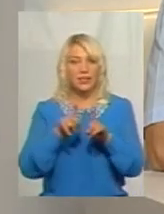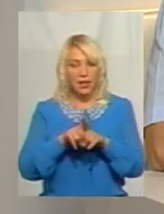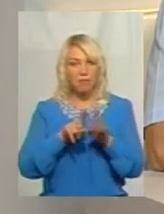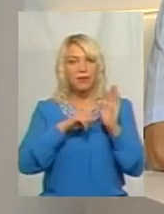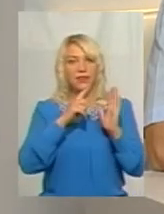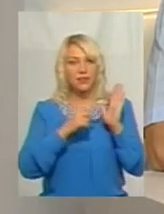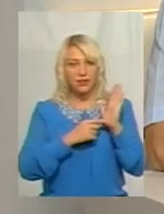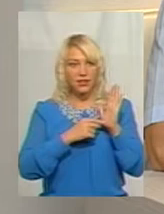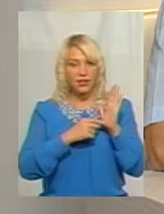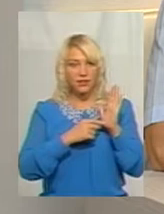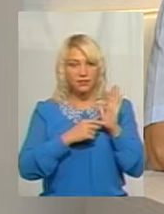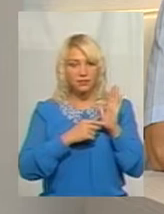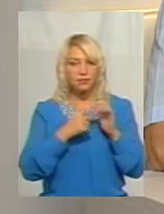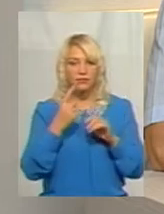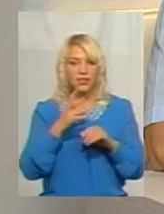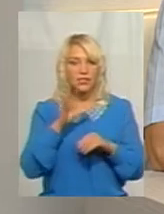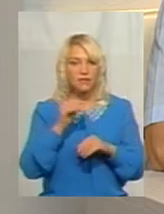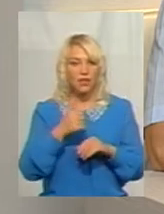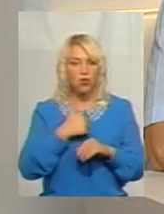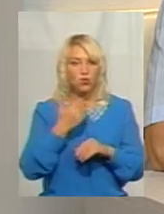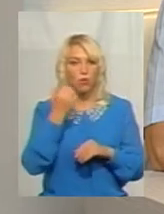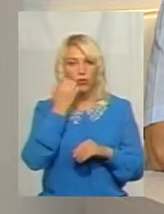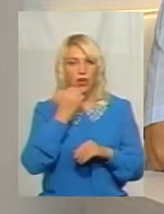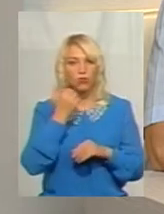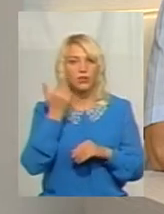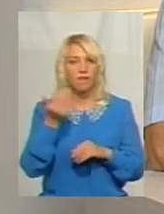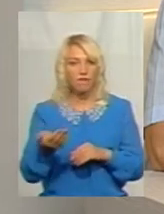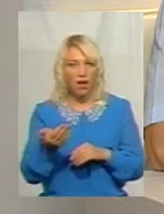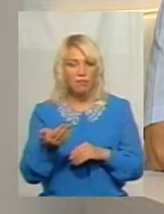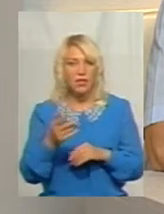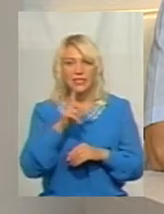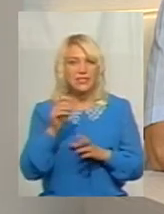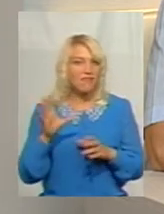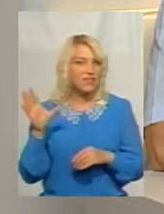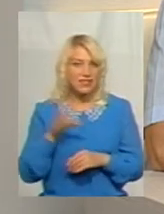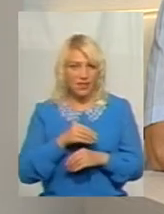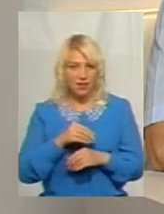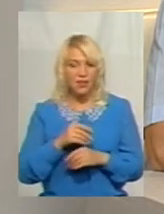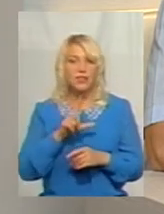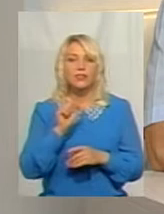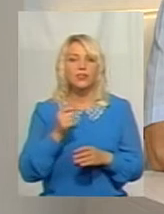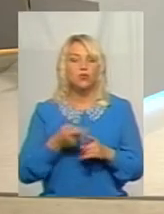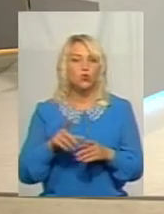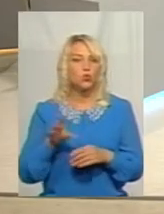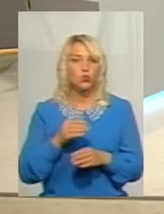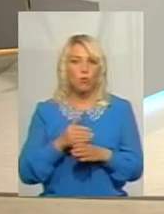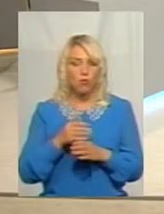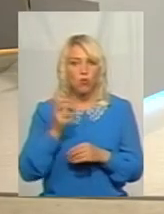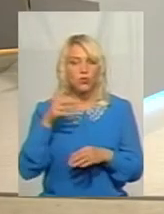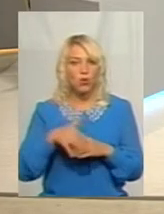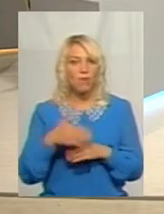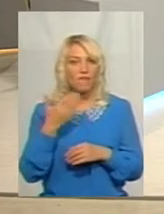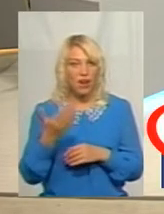таке питання. Перш за все, я хочу подякувати вам за все. За всю допомогу і за розуміння